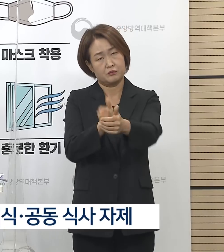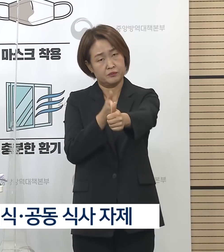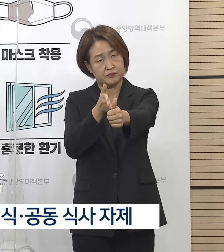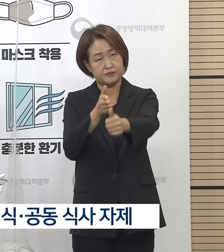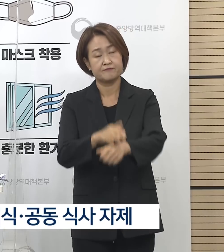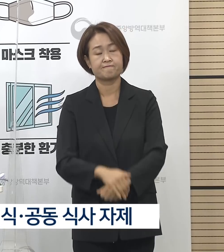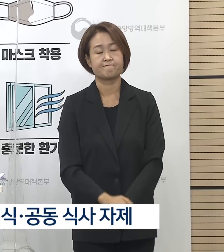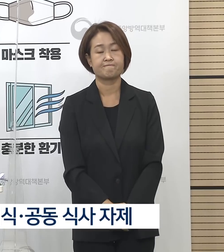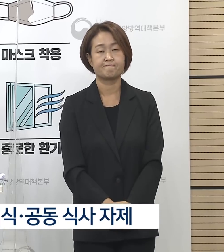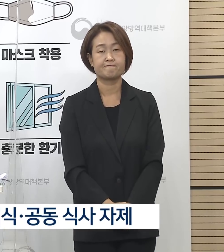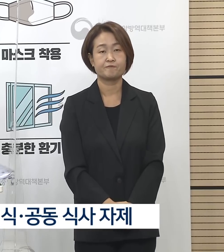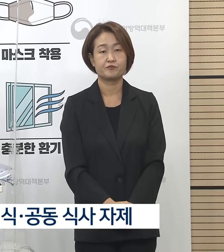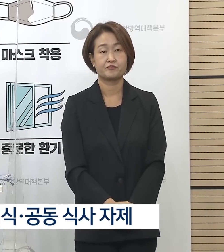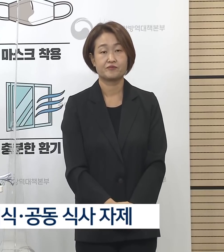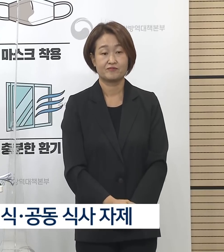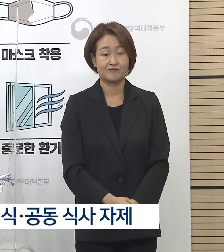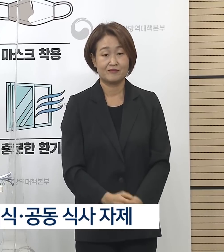드립니다.